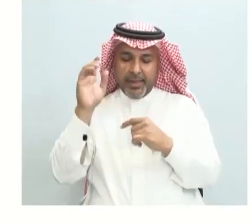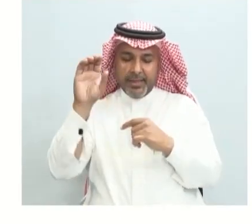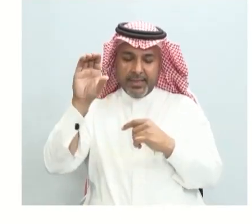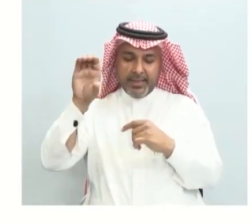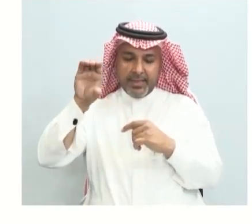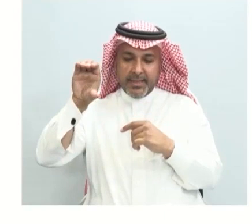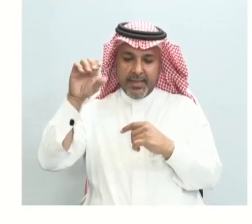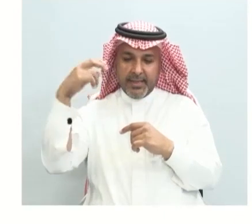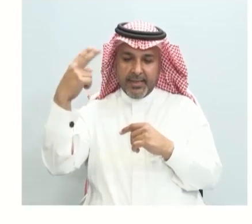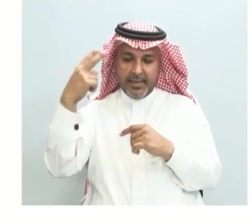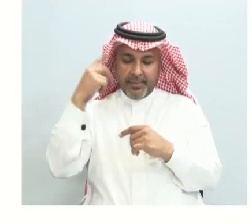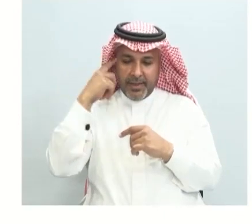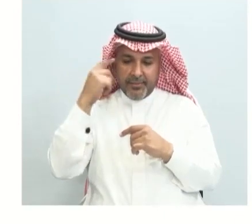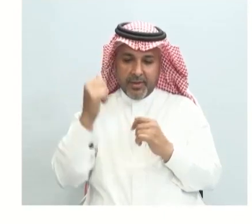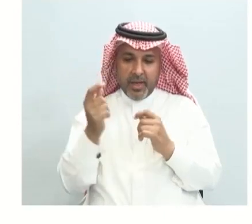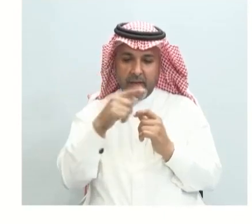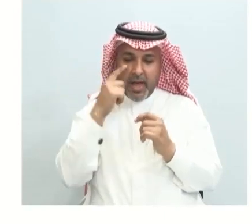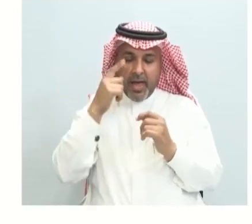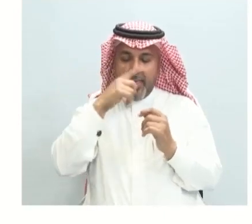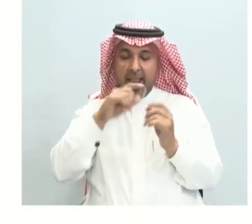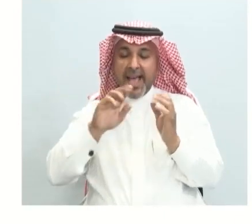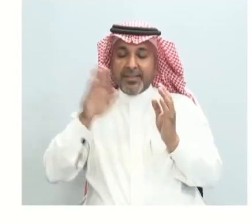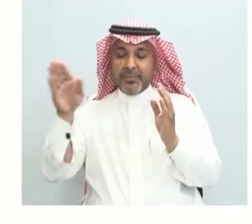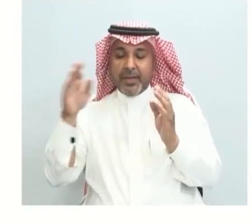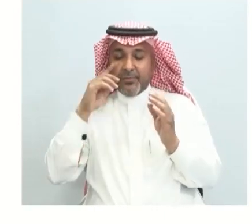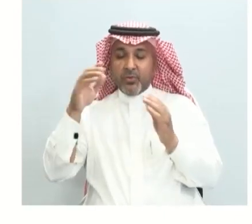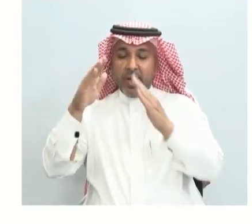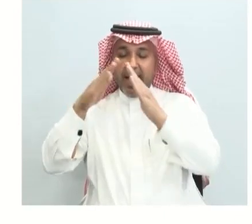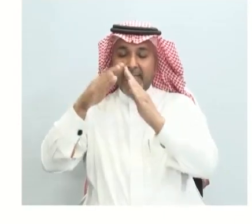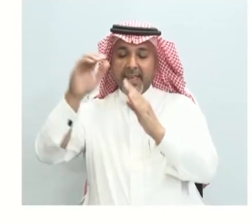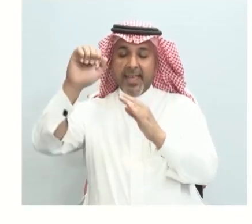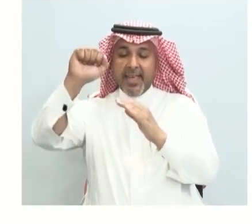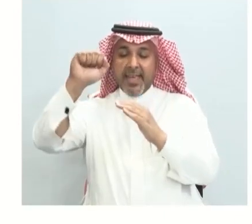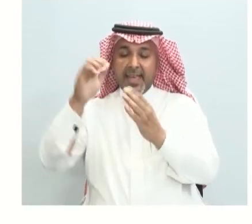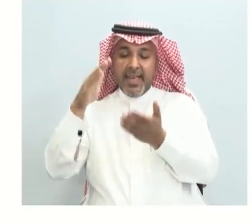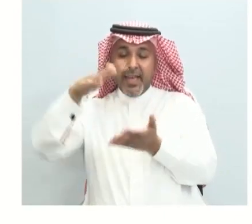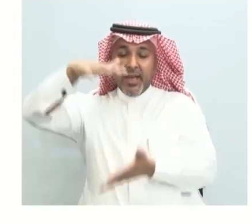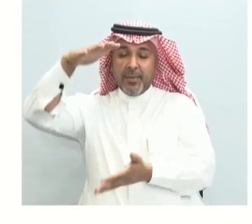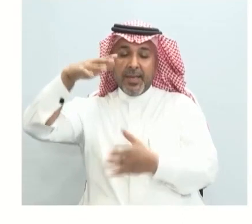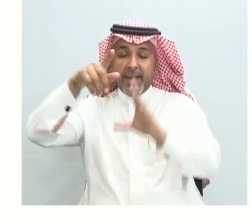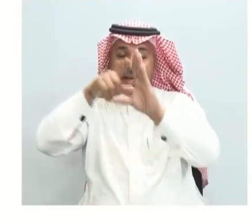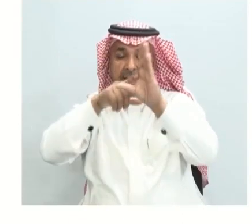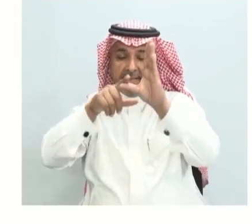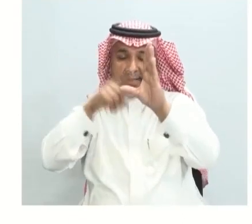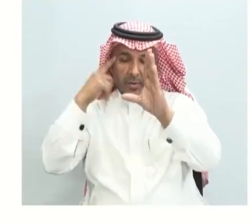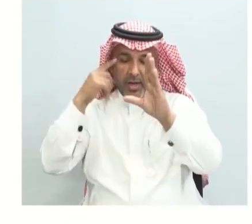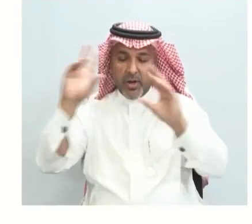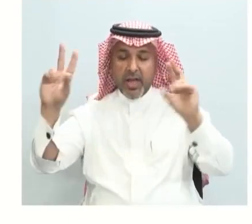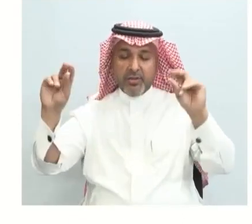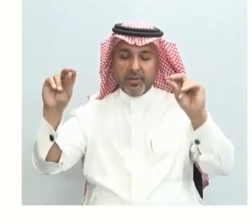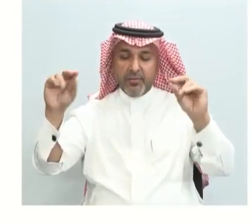فالظل اللي تضعه لوحده هنا هو اللي يكون نفس الزاويه المحصوره تكون ويكون عندك انت معلوم من البي